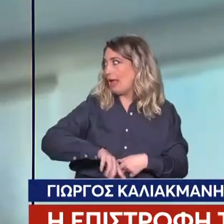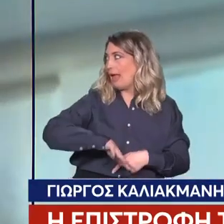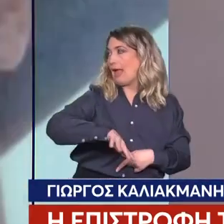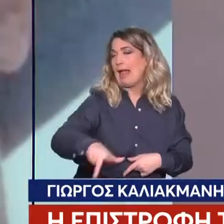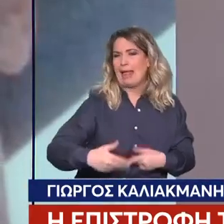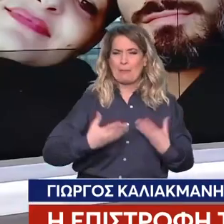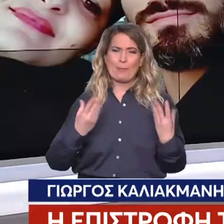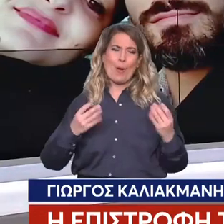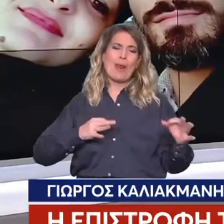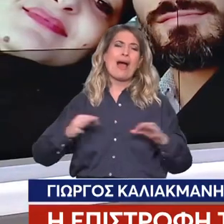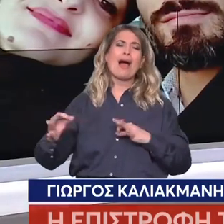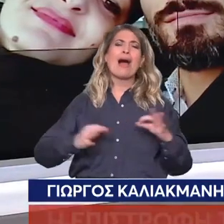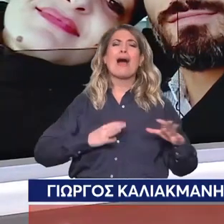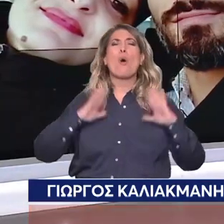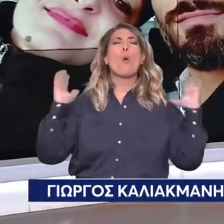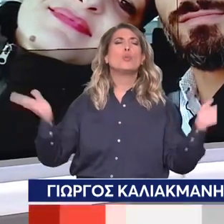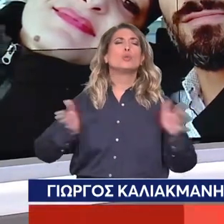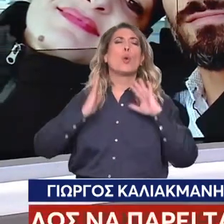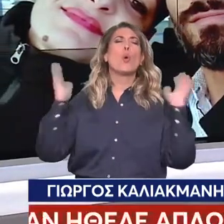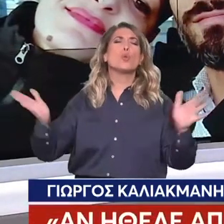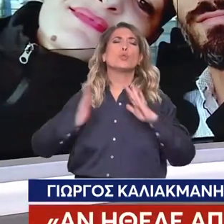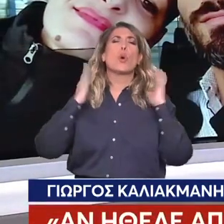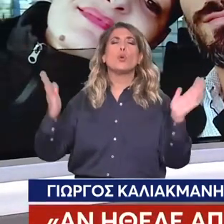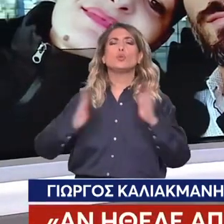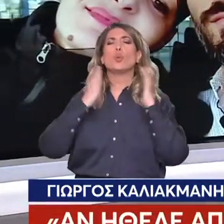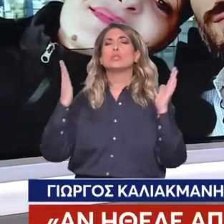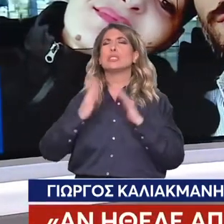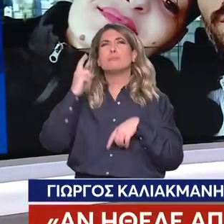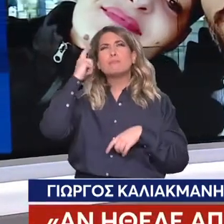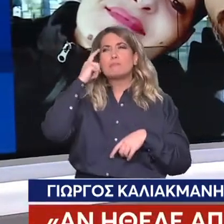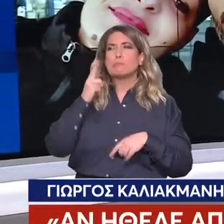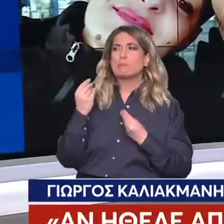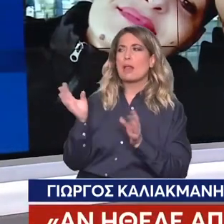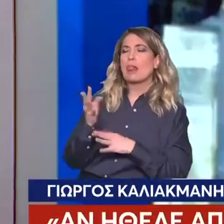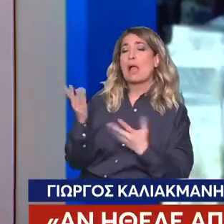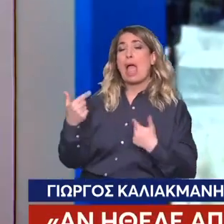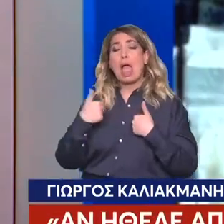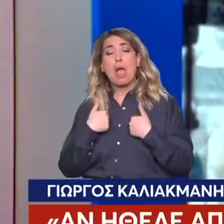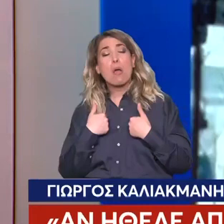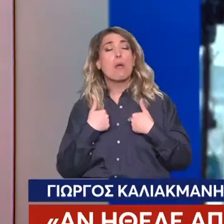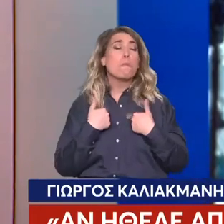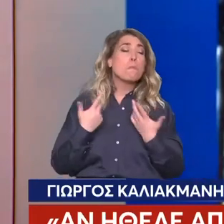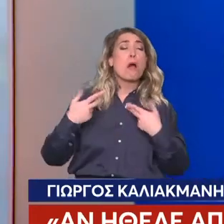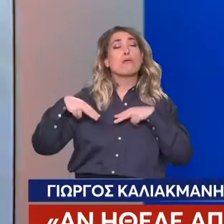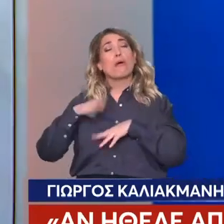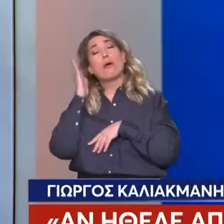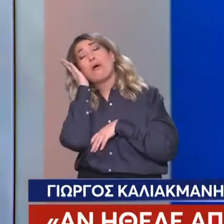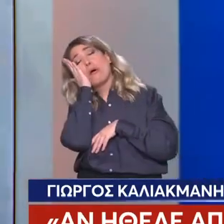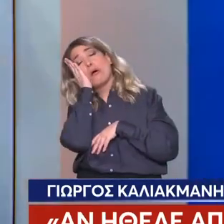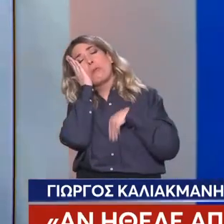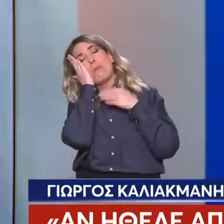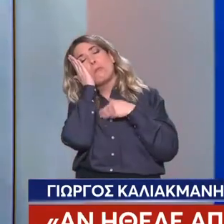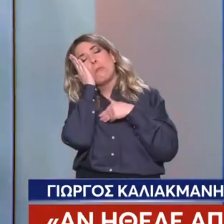του μέσα είχε βάλει ότι μέσα στο σενάριο ότι. Ξύπνησε, δεν κατάλαβα τίποτα.